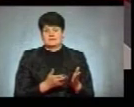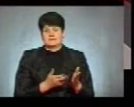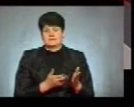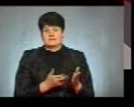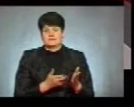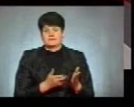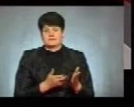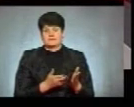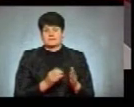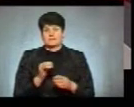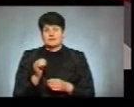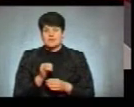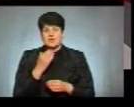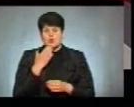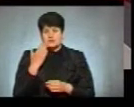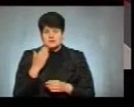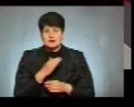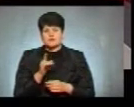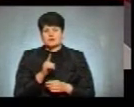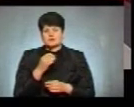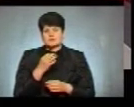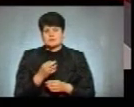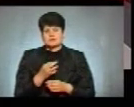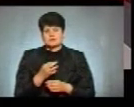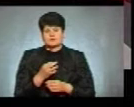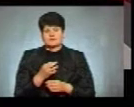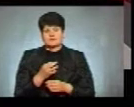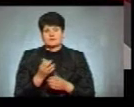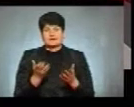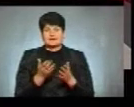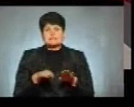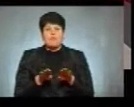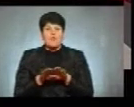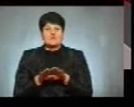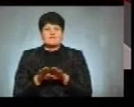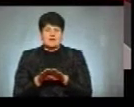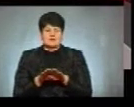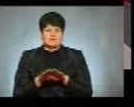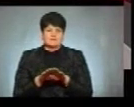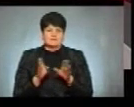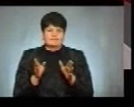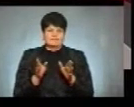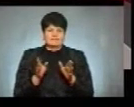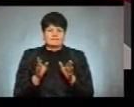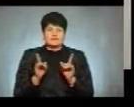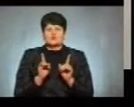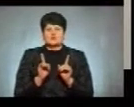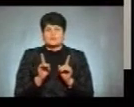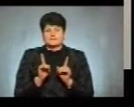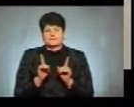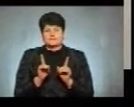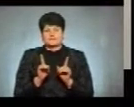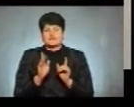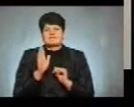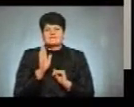системи. І останнє, що скажу, якісь такі порівняльні аспекти, що